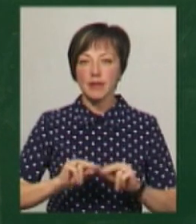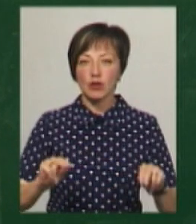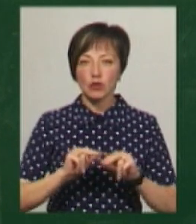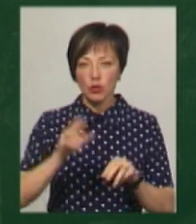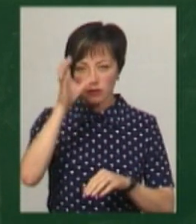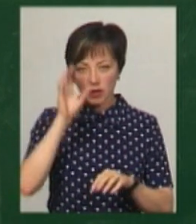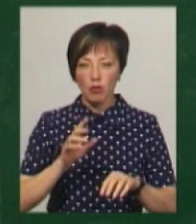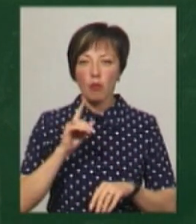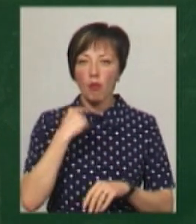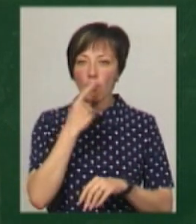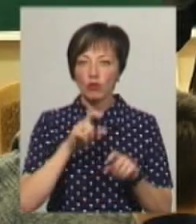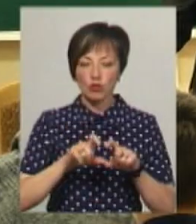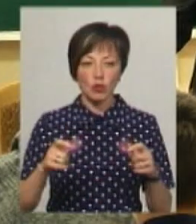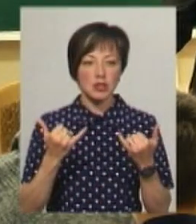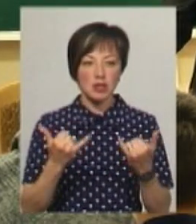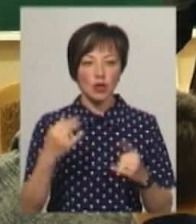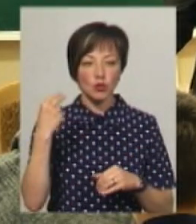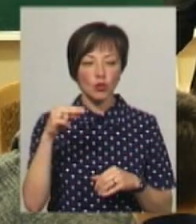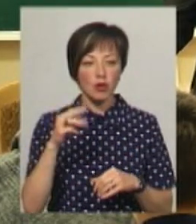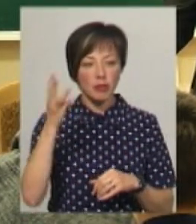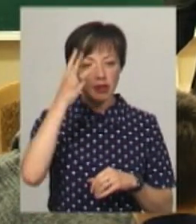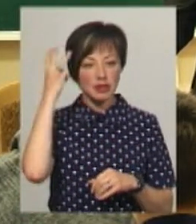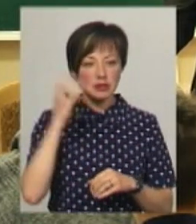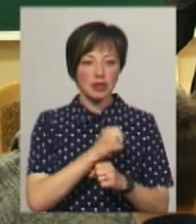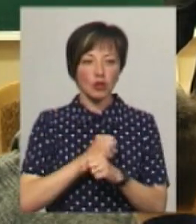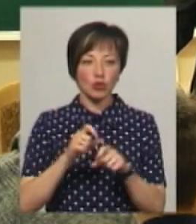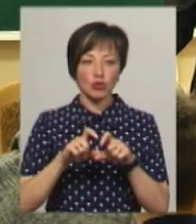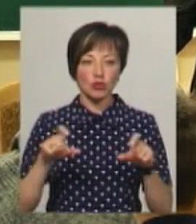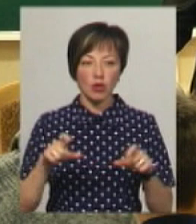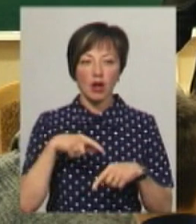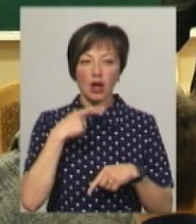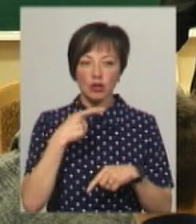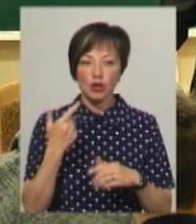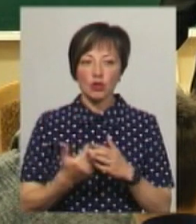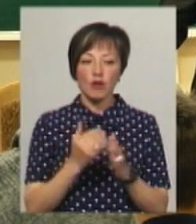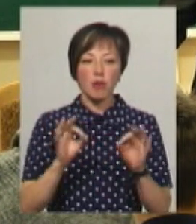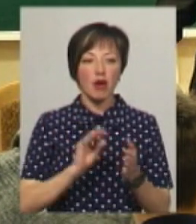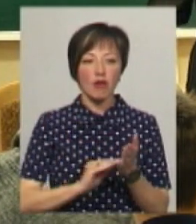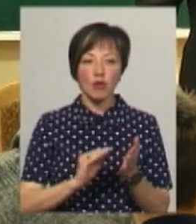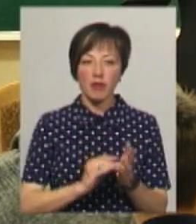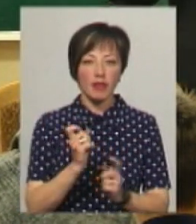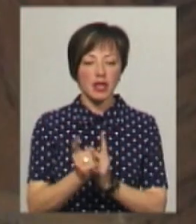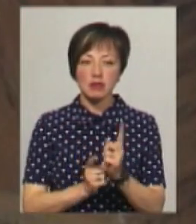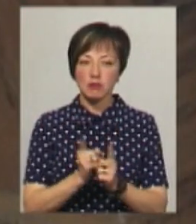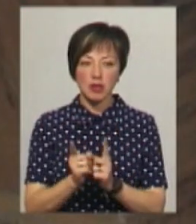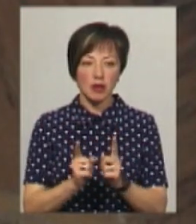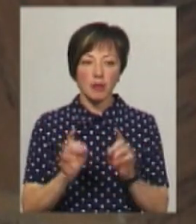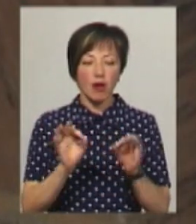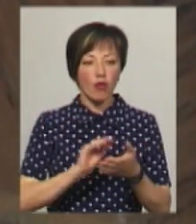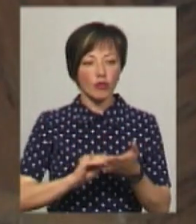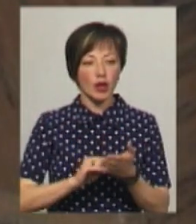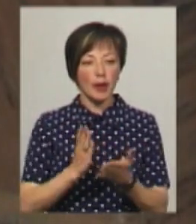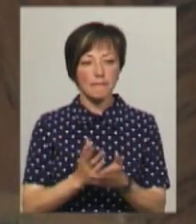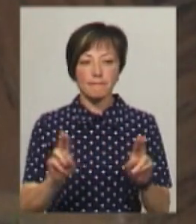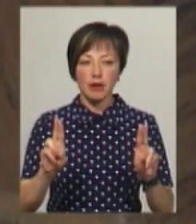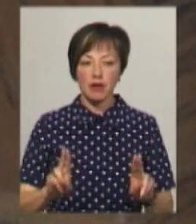викладає українську мову у школах. Зараз у неї урок у Хмельницькій санаторній школі. Філолог каже, новий правопис не змінює кардинальну орфографію, та в ньому є